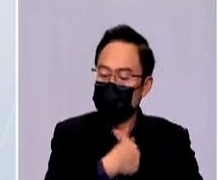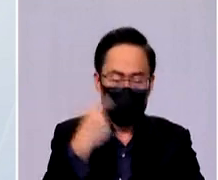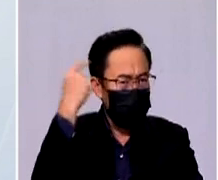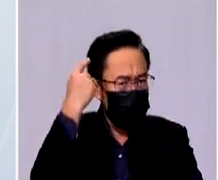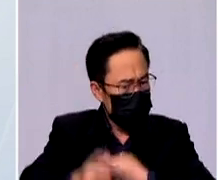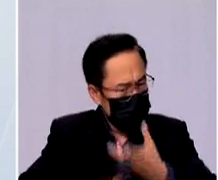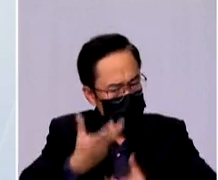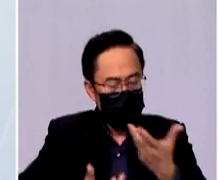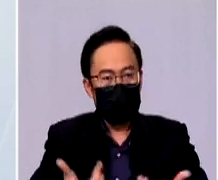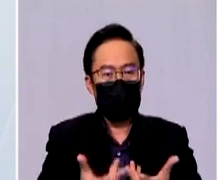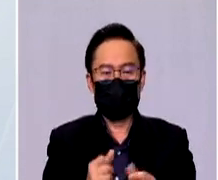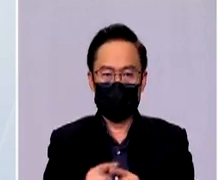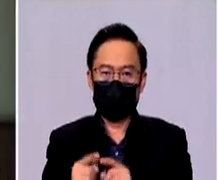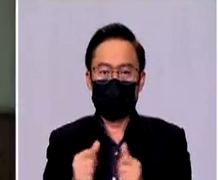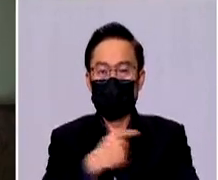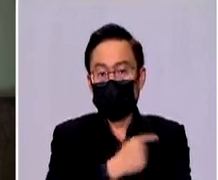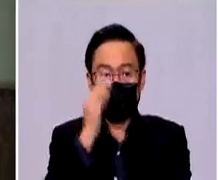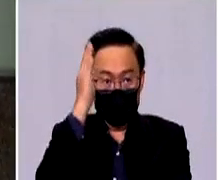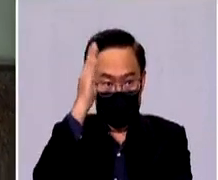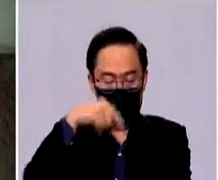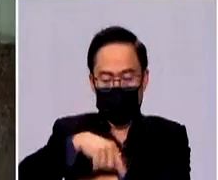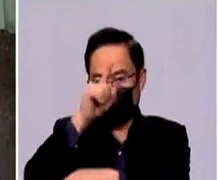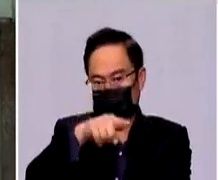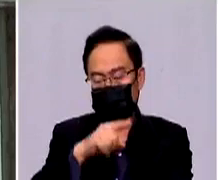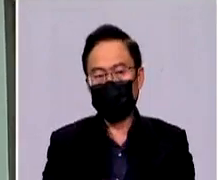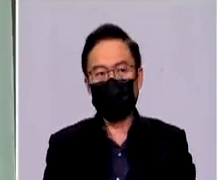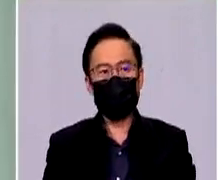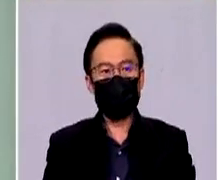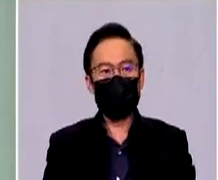ผ่านช่องทางออนไลน์ต่างๆในวันพรุ่งนี้ด้วยค่ะ พระจุลจอมเกล้าเจ้าอยู่หัว